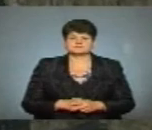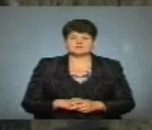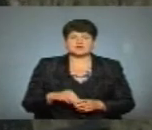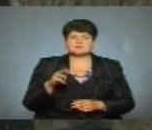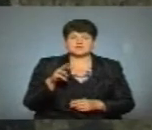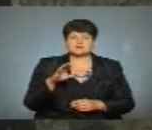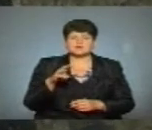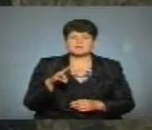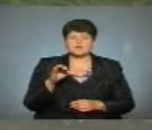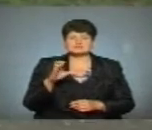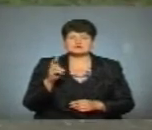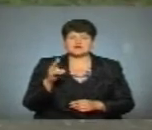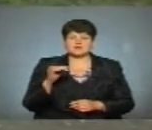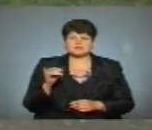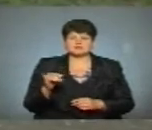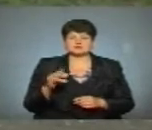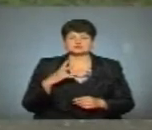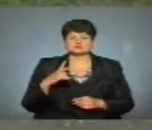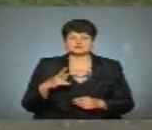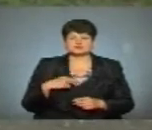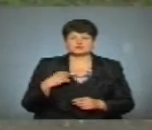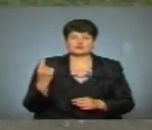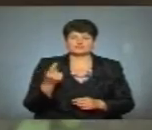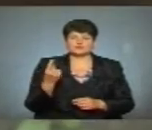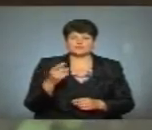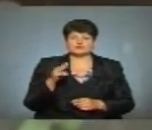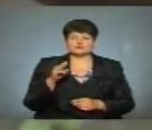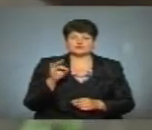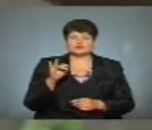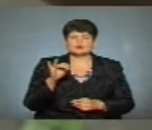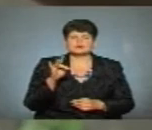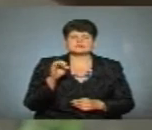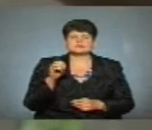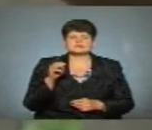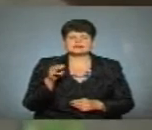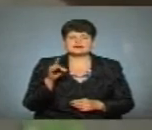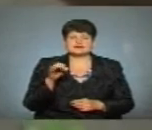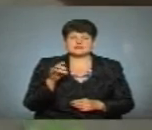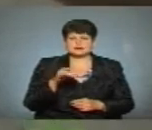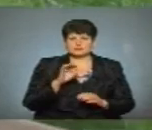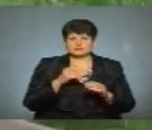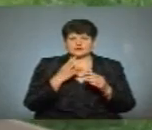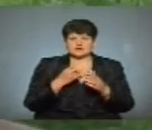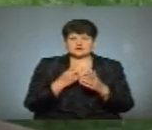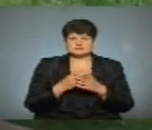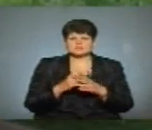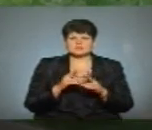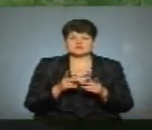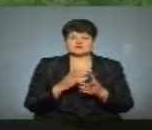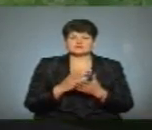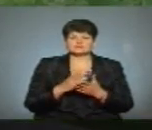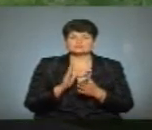Мар'яна Москалик із донькою Адель вигулюють у парку той тер'єра. Жінка показує, як стати учасником акції. Ми